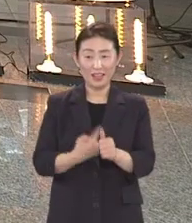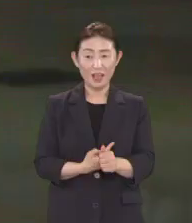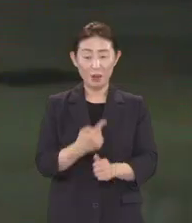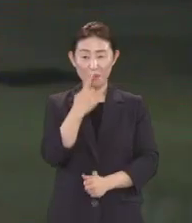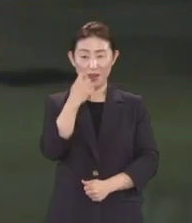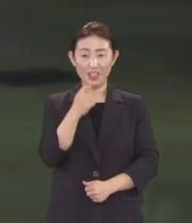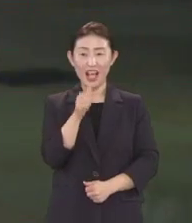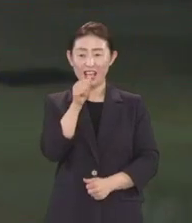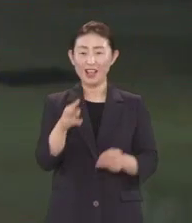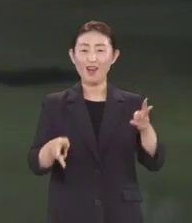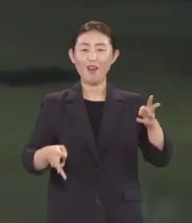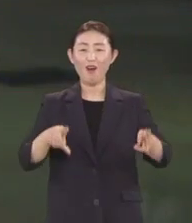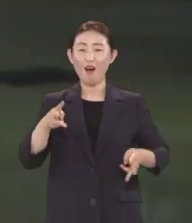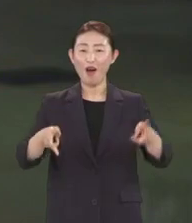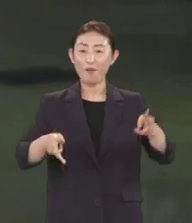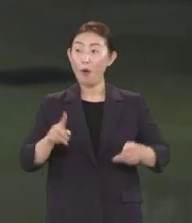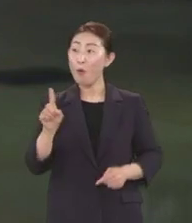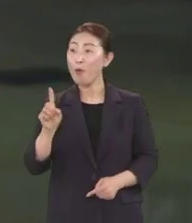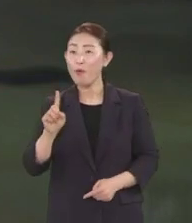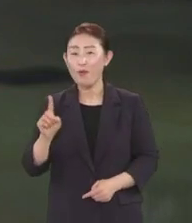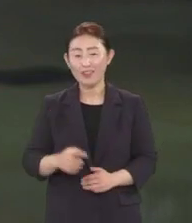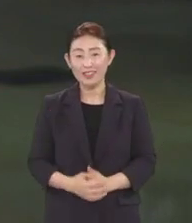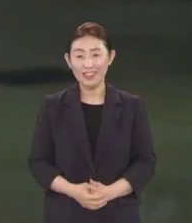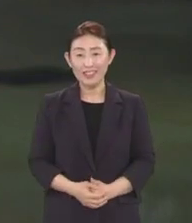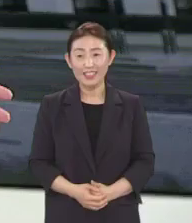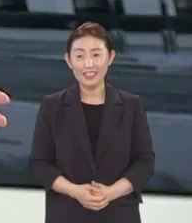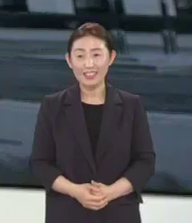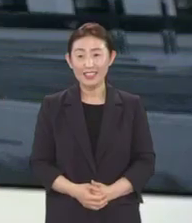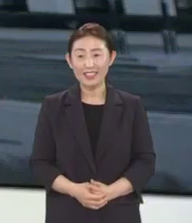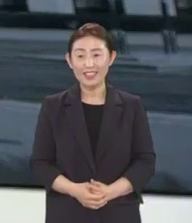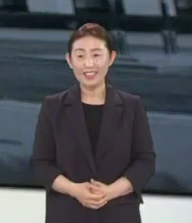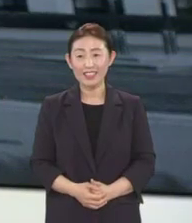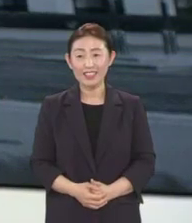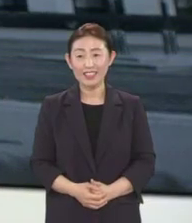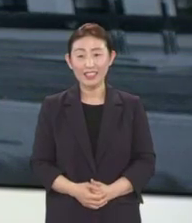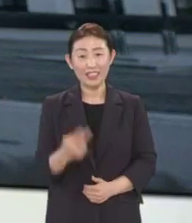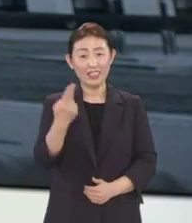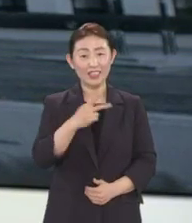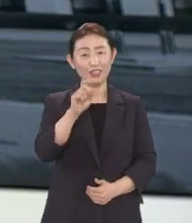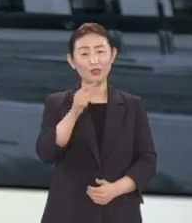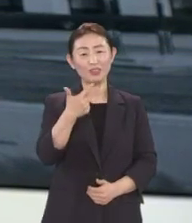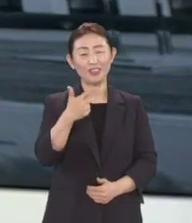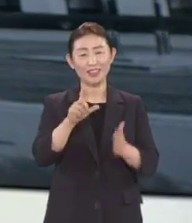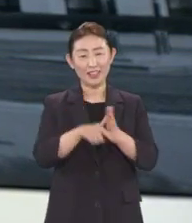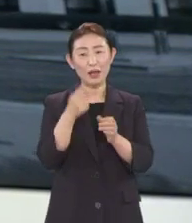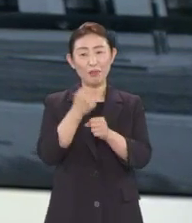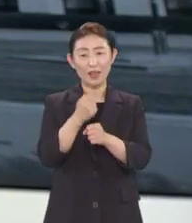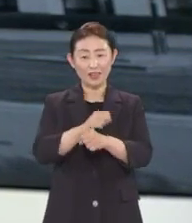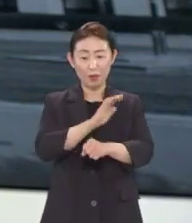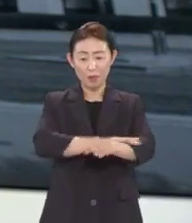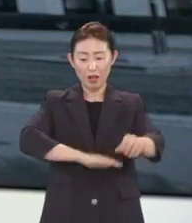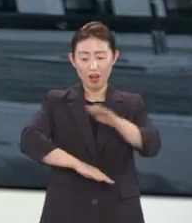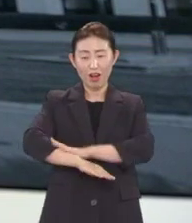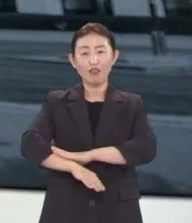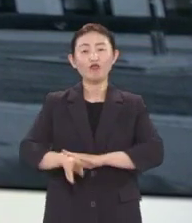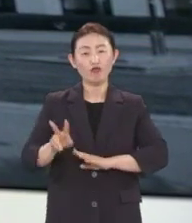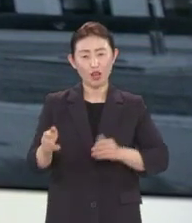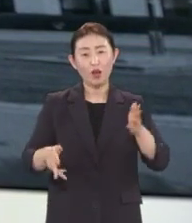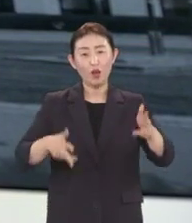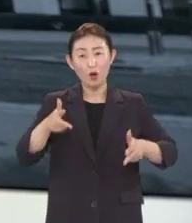보이는데 저 로보트 짧게 좀 소개 좀 부탁드리겠습니다. 예, 저건 아미로라고 저희가 2016년에 개발한 양팔 로봇입니다.